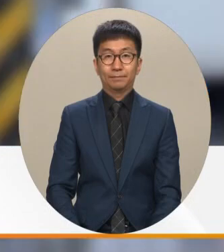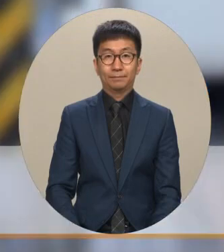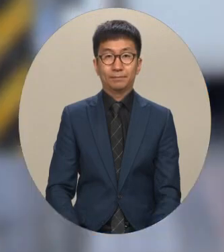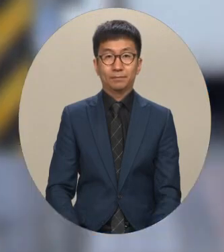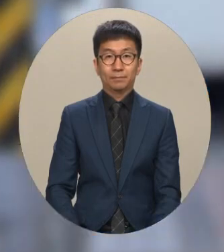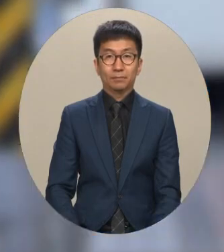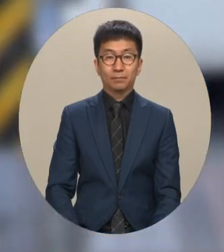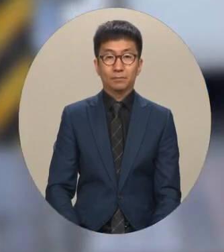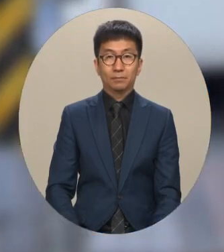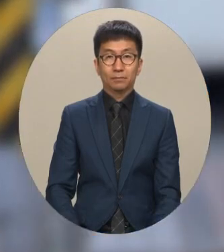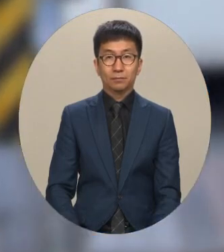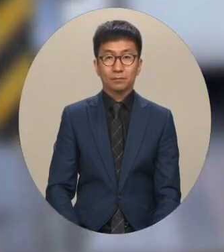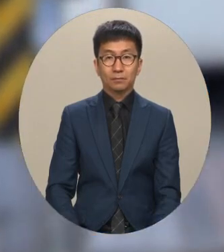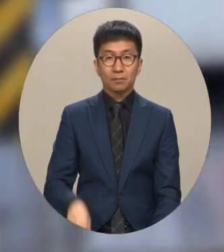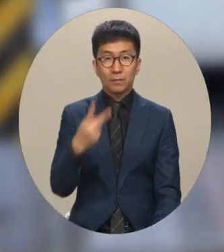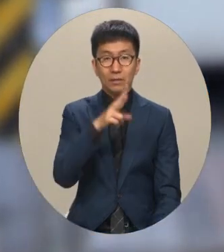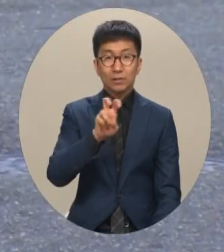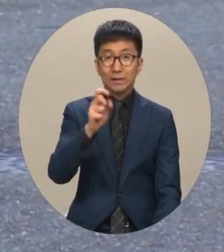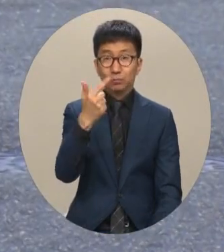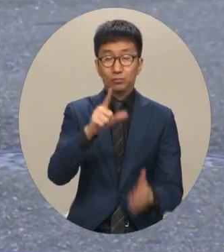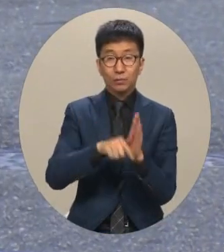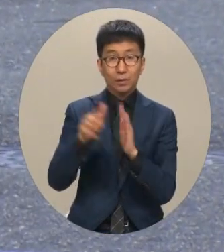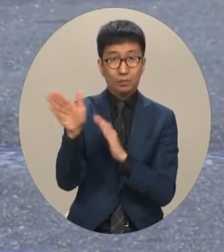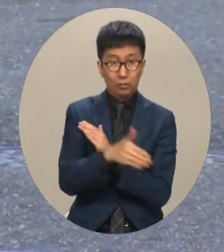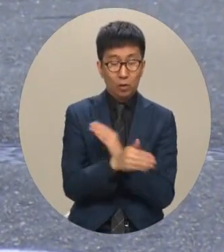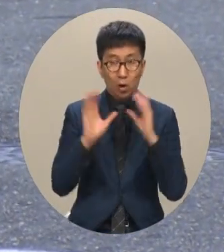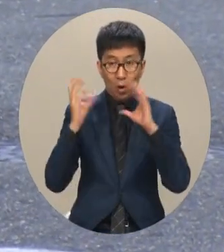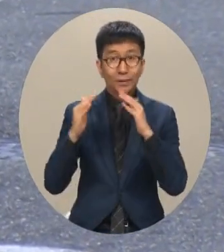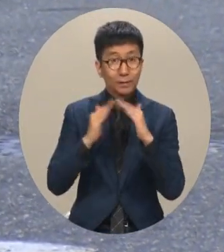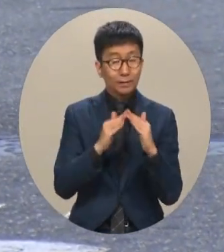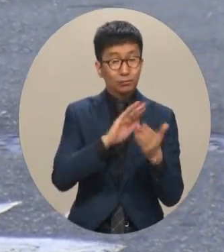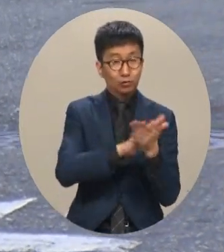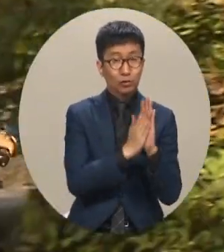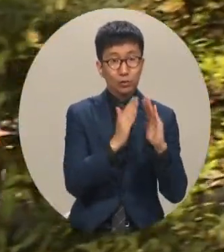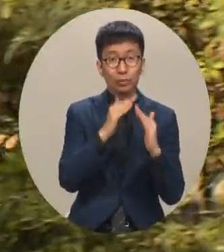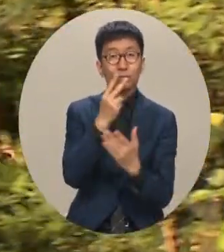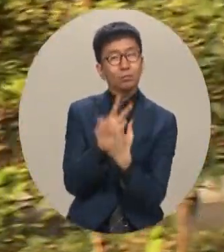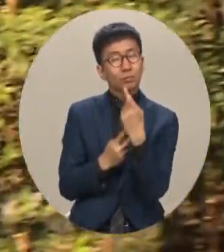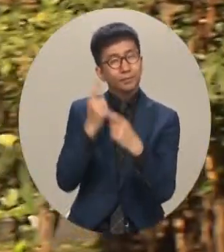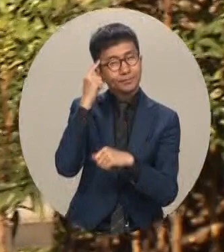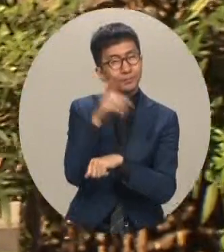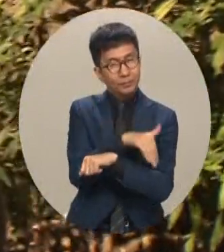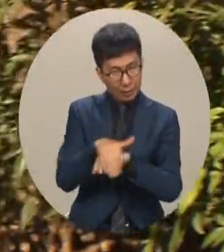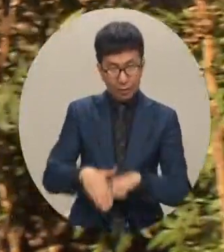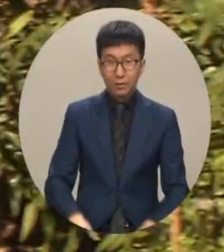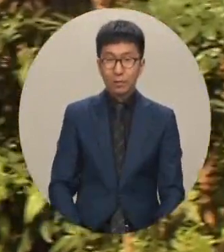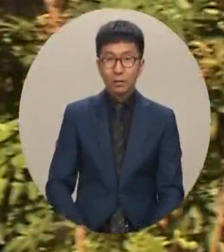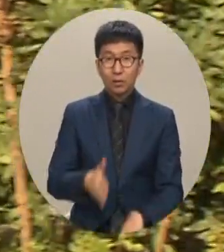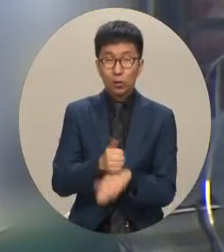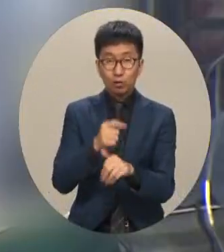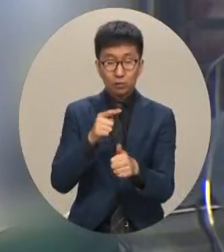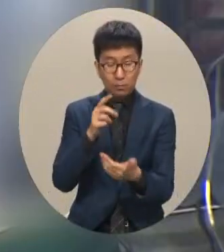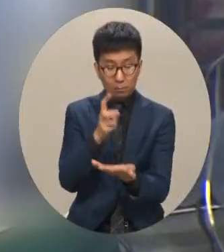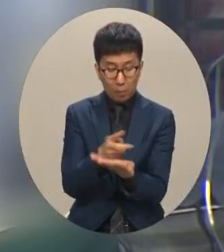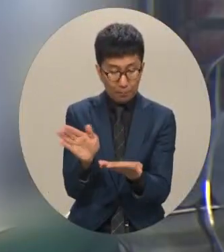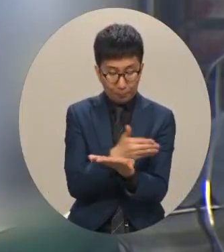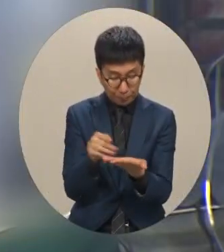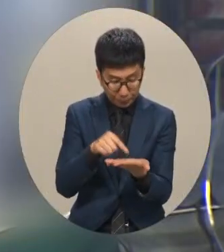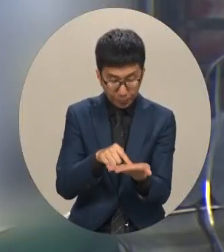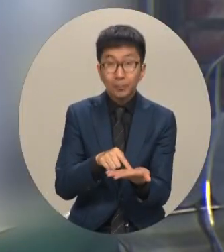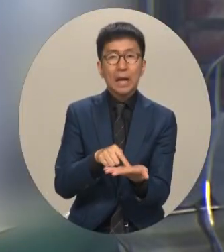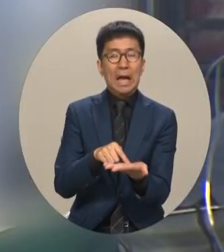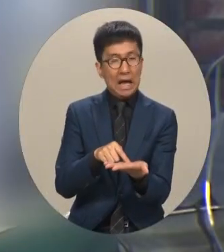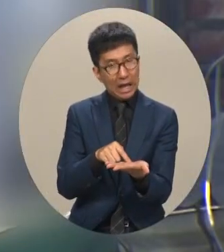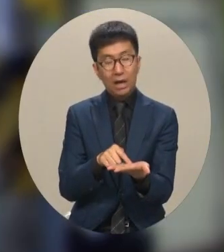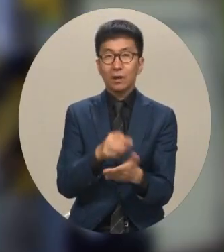있겠다 당장 2026년에는 유보 통합을 완성한다는 계획을 앞두고 법적 규제에 사각에 있던 어린이 집의 입지부터